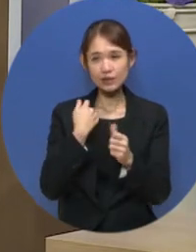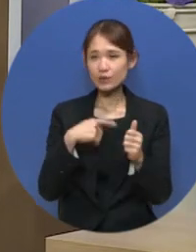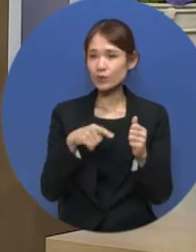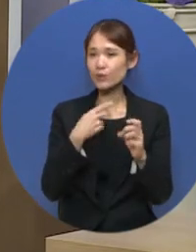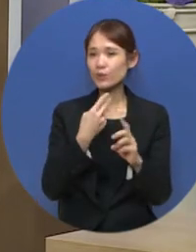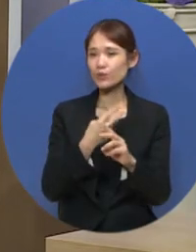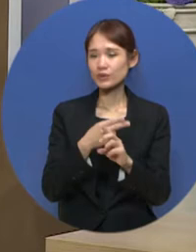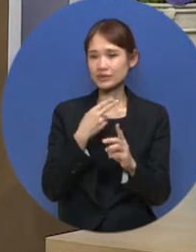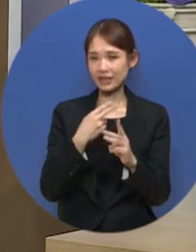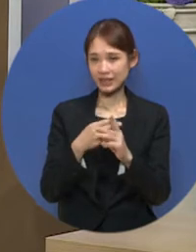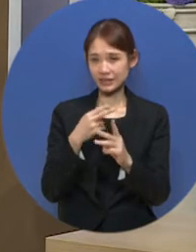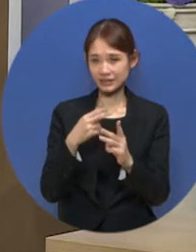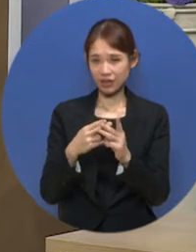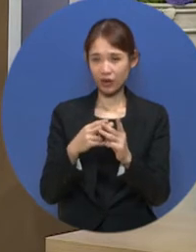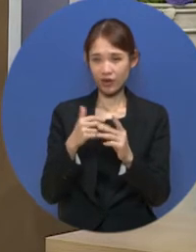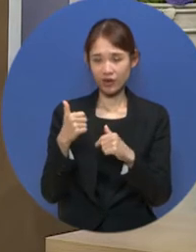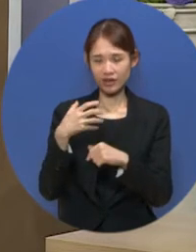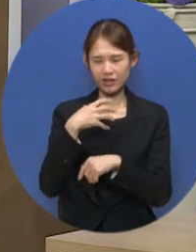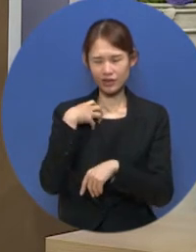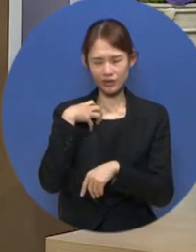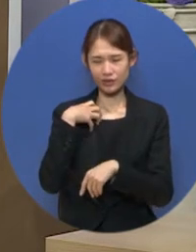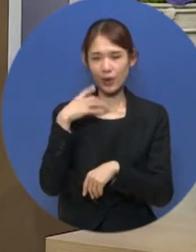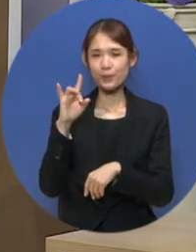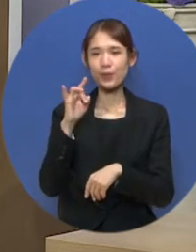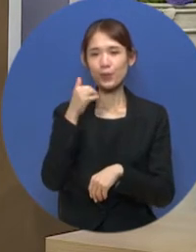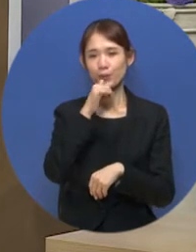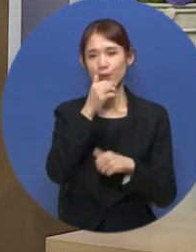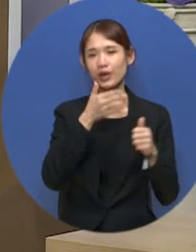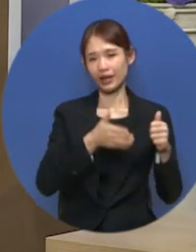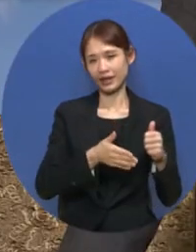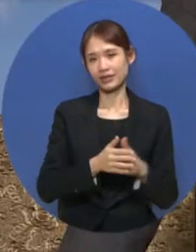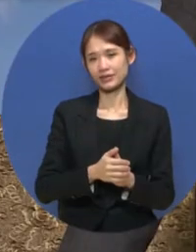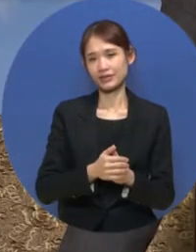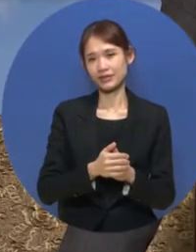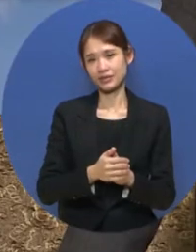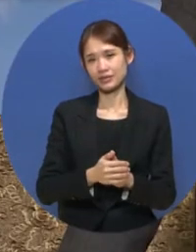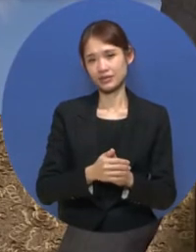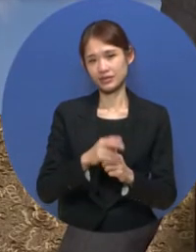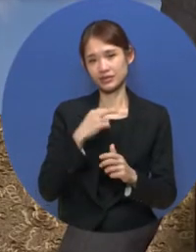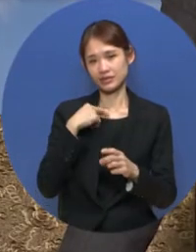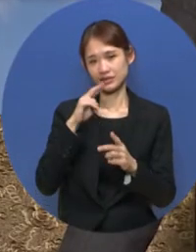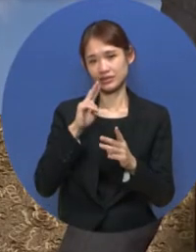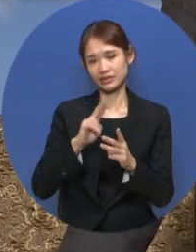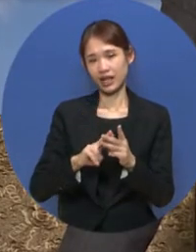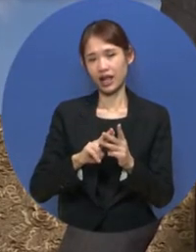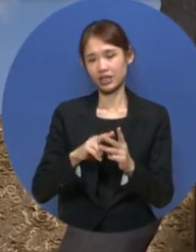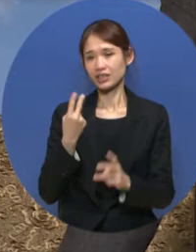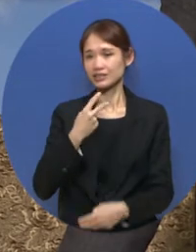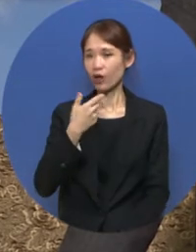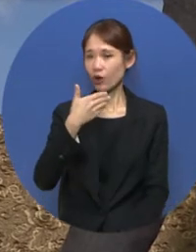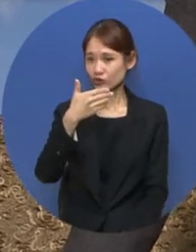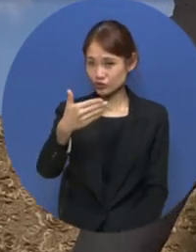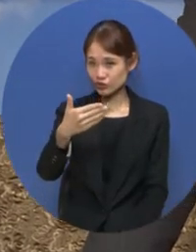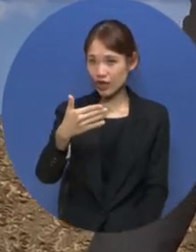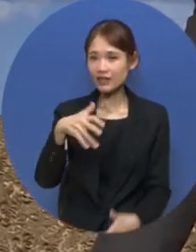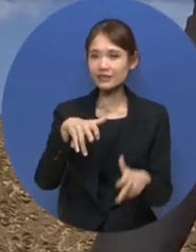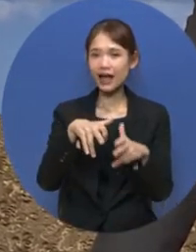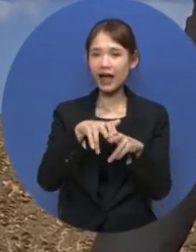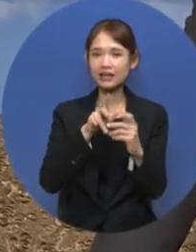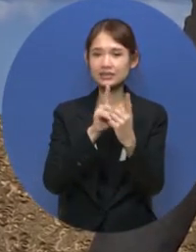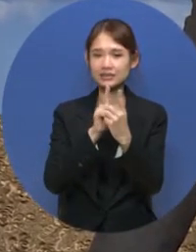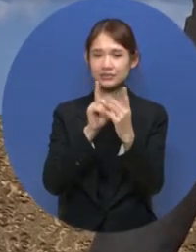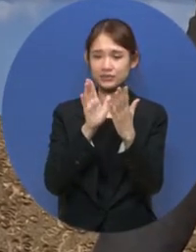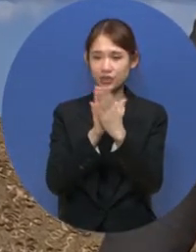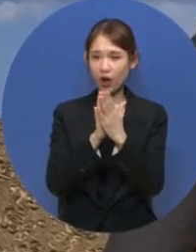한국장애인식개선교육센터가 어떤 역할을 하고 있는지 간략한 소개 말씀 부탁드리겠습니다. 네. 저희 센터는 2009년도에 장애인 당사자들이